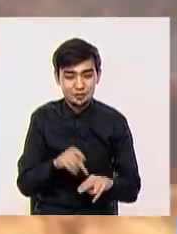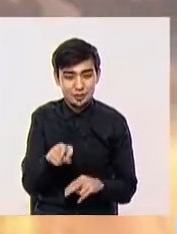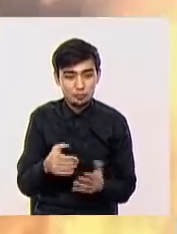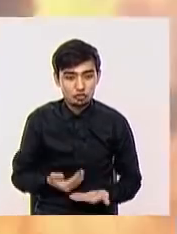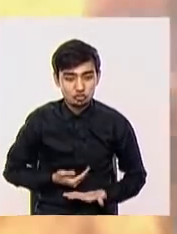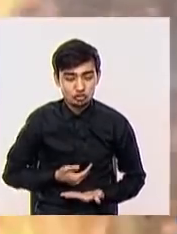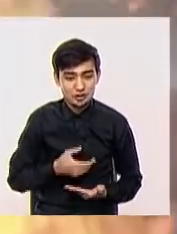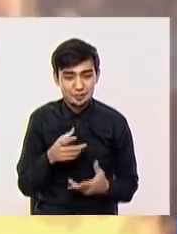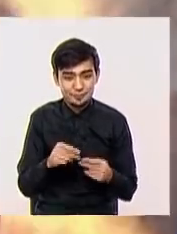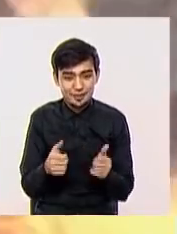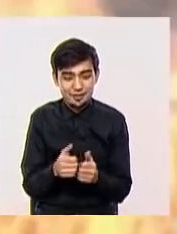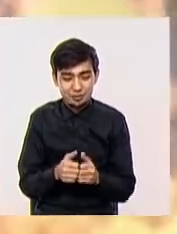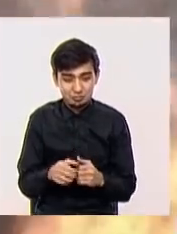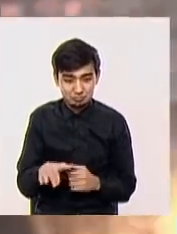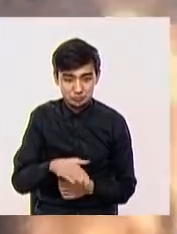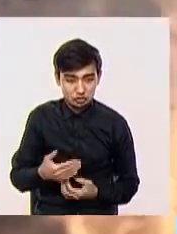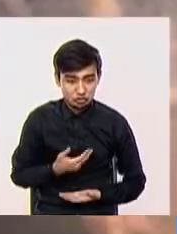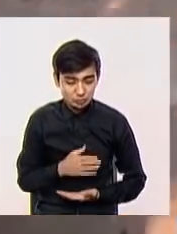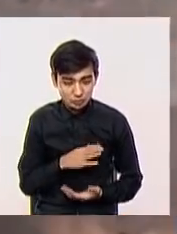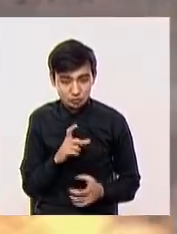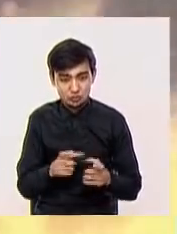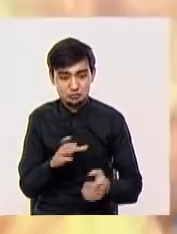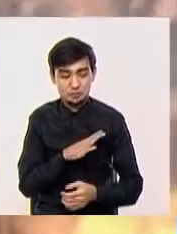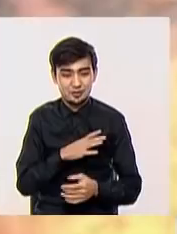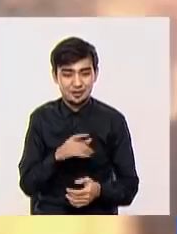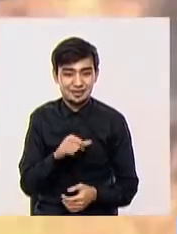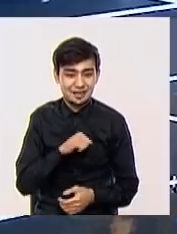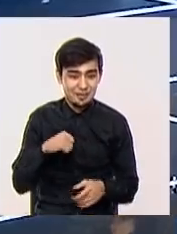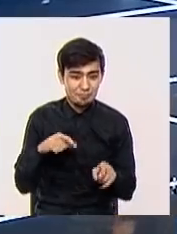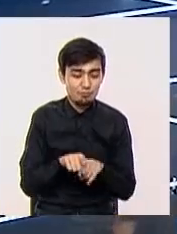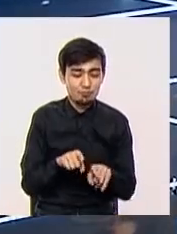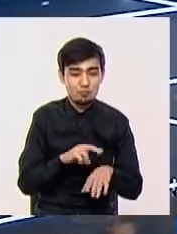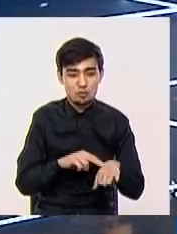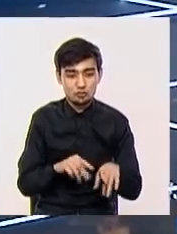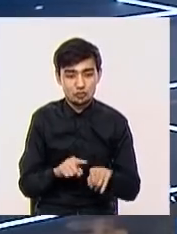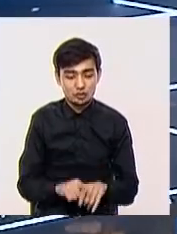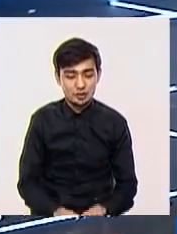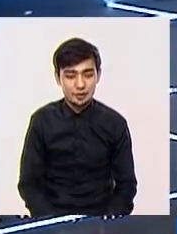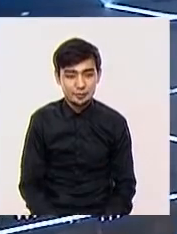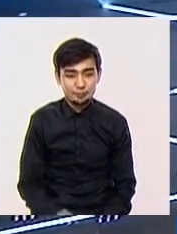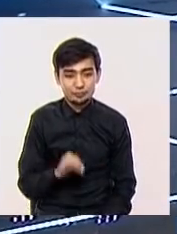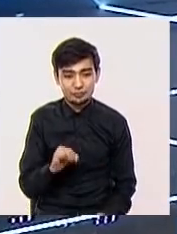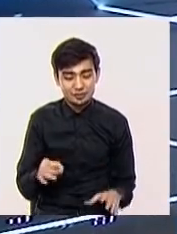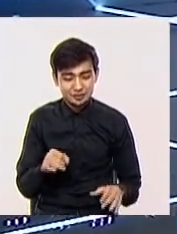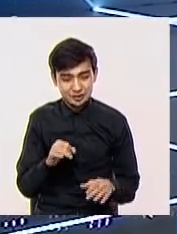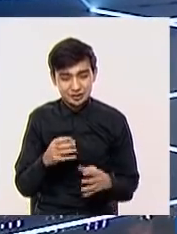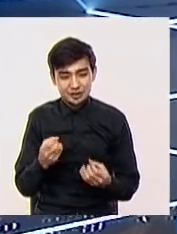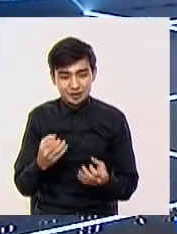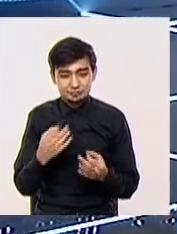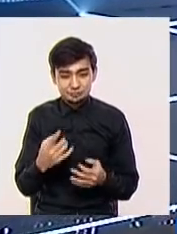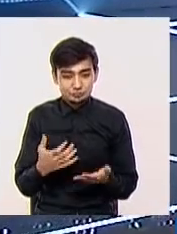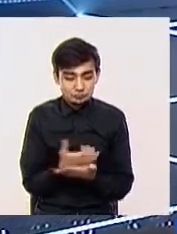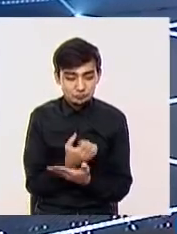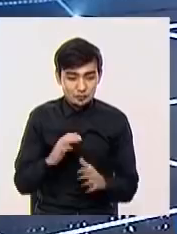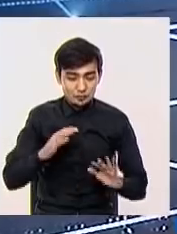то есть в этом месте где-то все произошло, протестующие и сами же полицейские. Скажите, пожалуйста, то есть результаты, которые вы получите